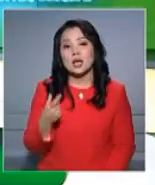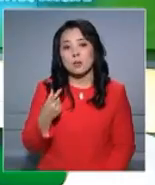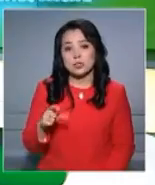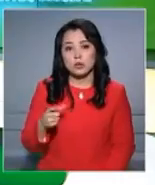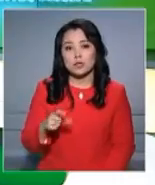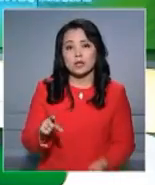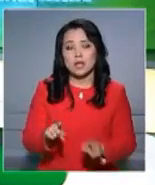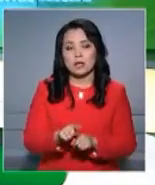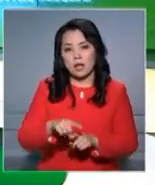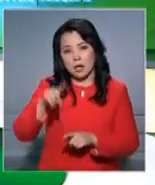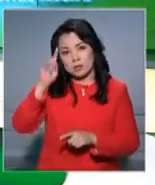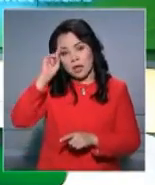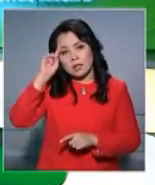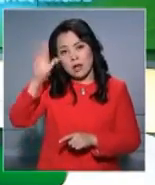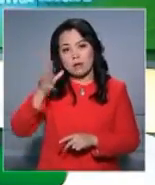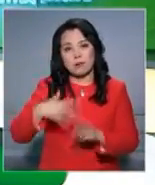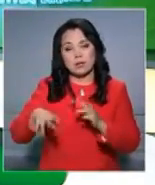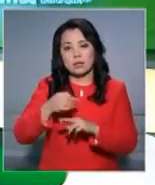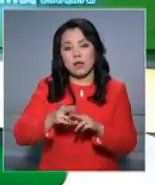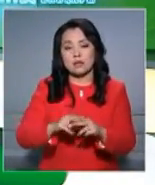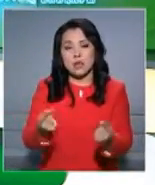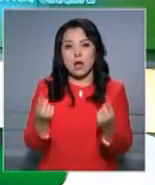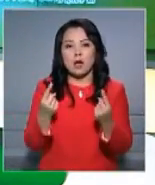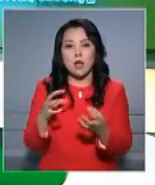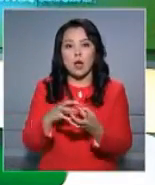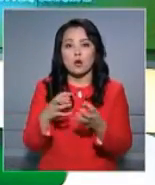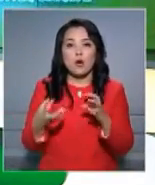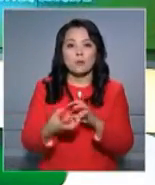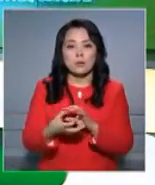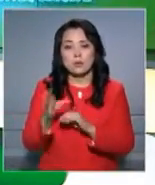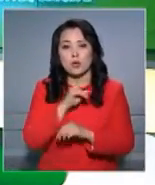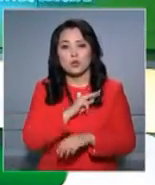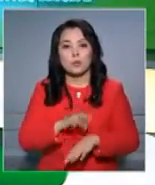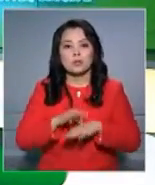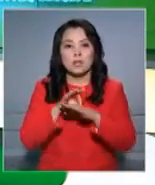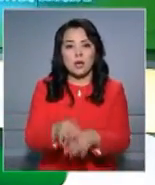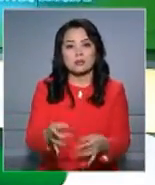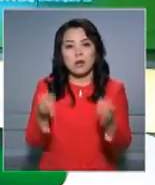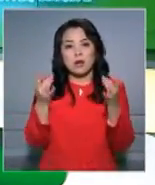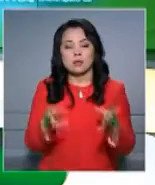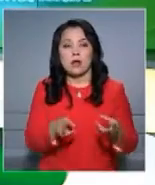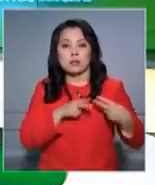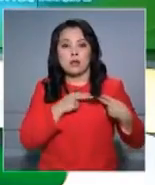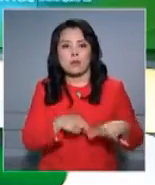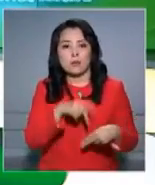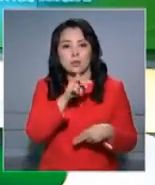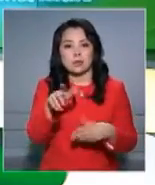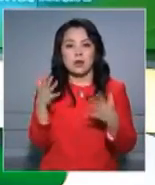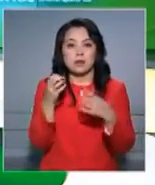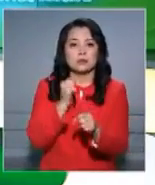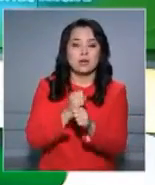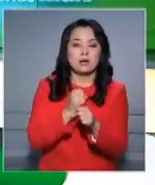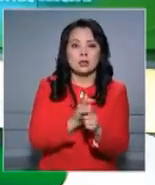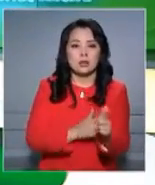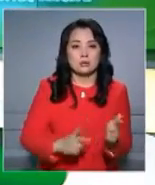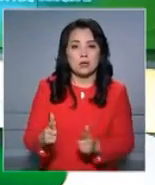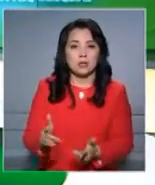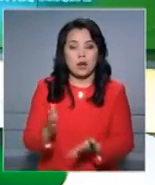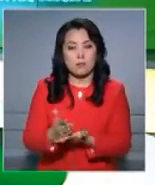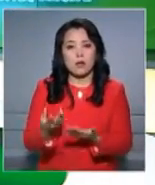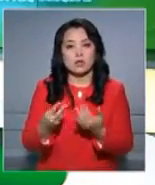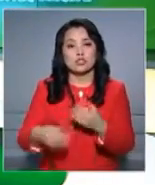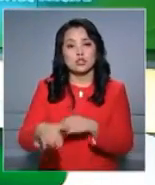Екібастұздағы аты әлемге танымал алып көмір кеніштеріндегі жұмыстың бәрі қарапайым еңбеккерлердің қолымен жасалады. Шығыс